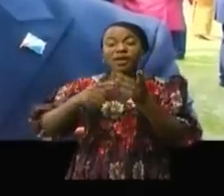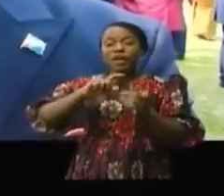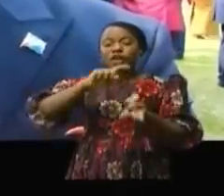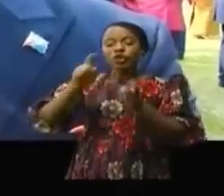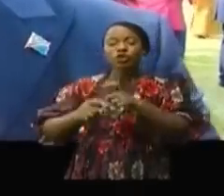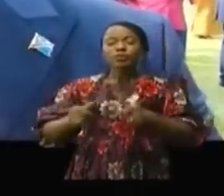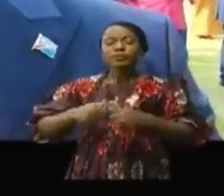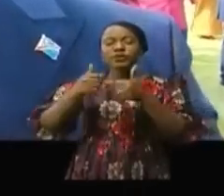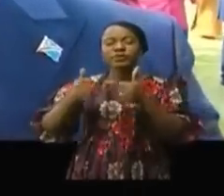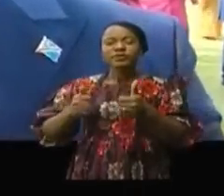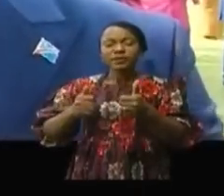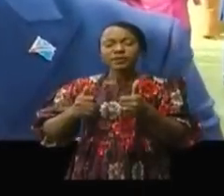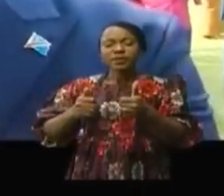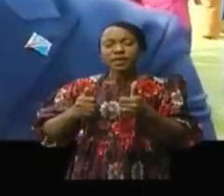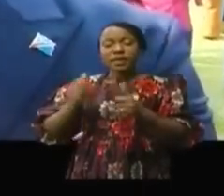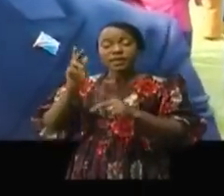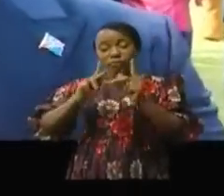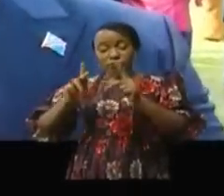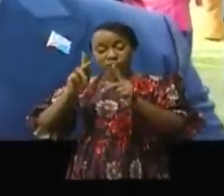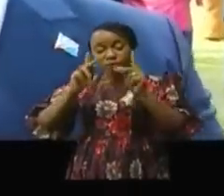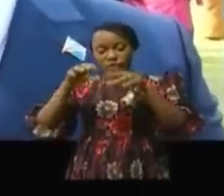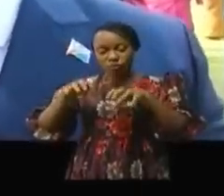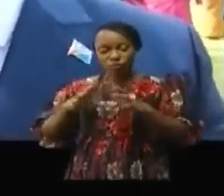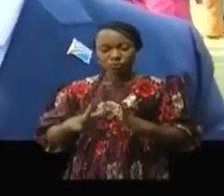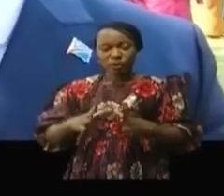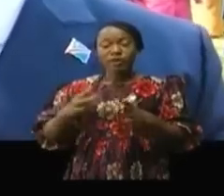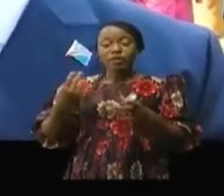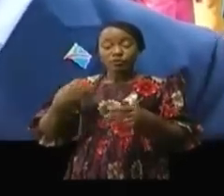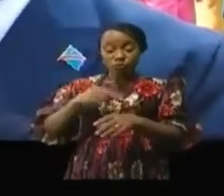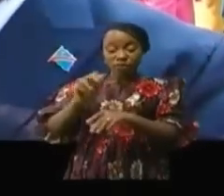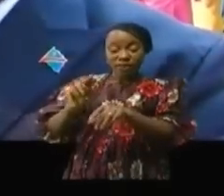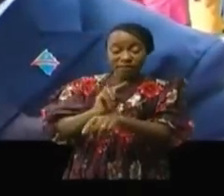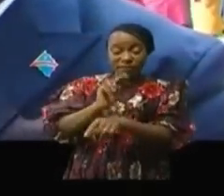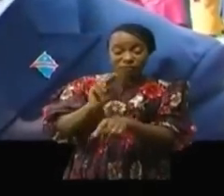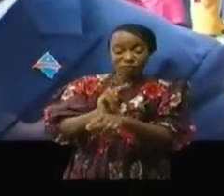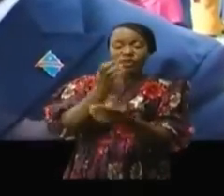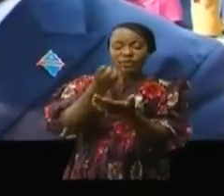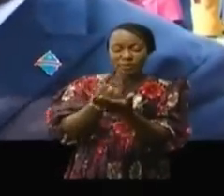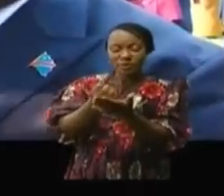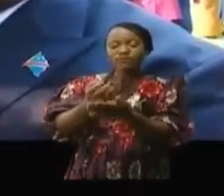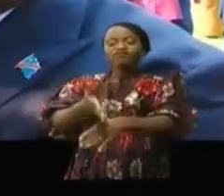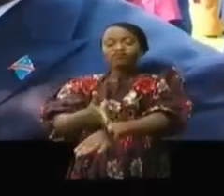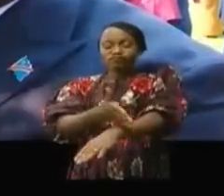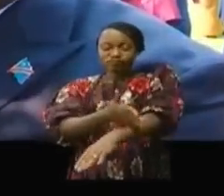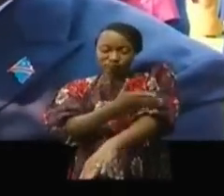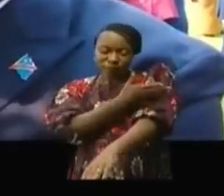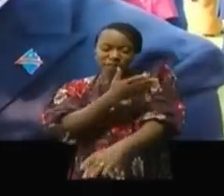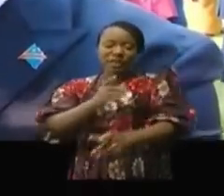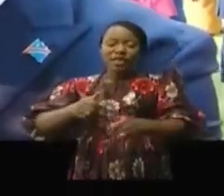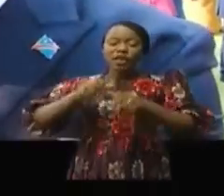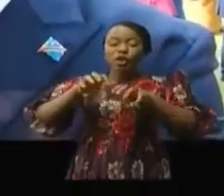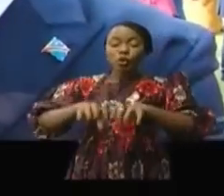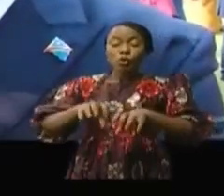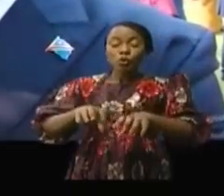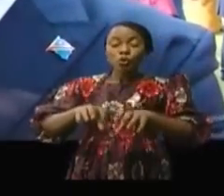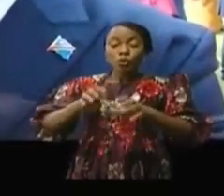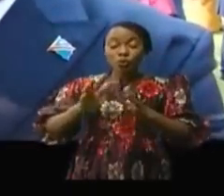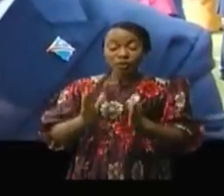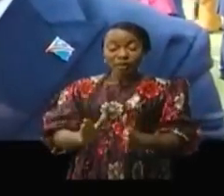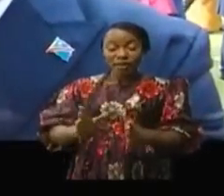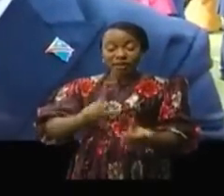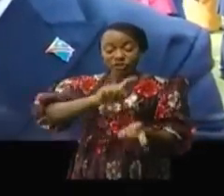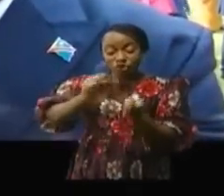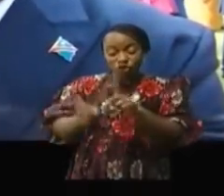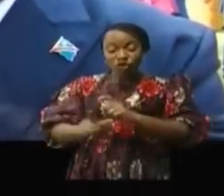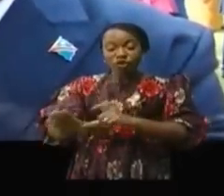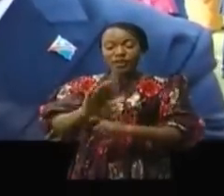des Congolais. Donc la logique est simple. On exploite le pétrole, les budgets du pays s'améliorent, les Congolais améliorent